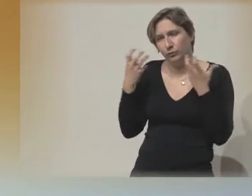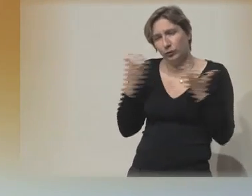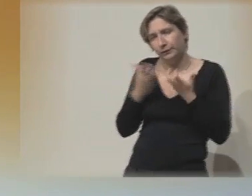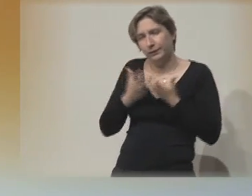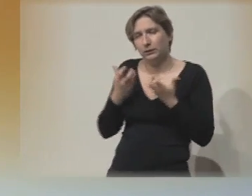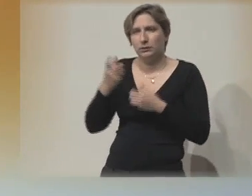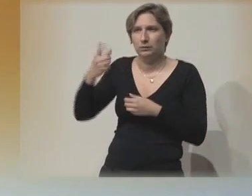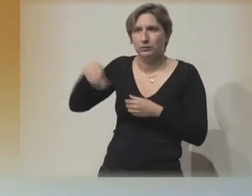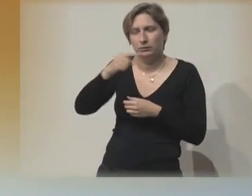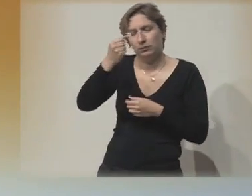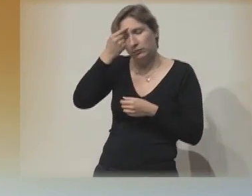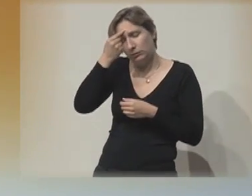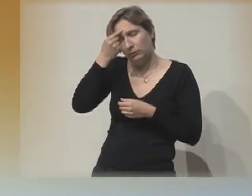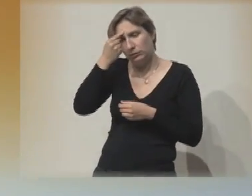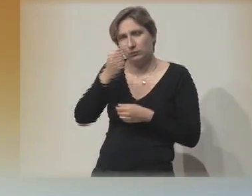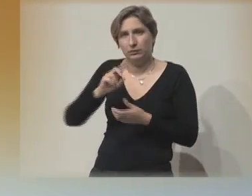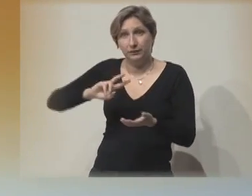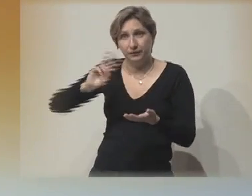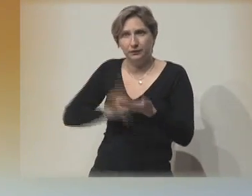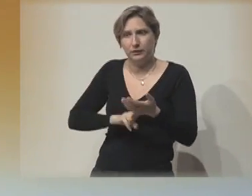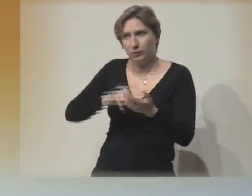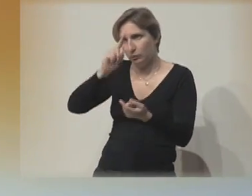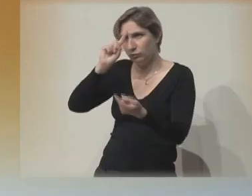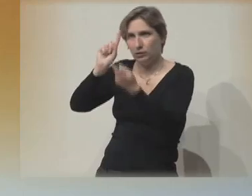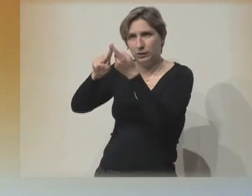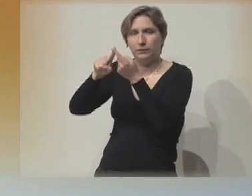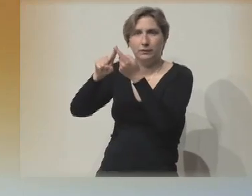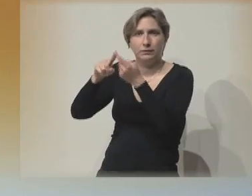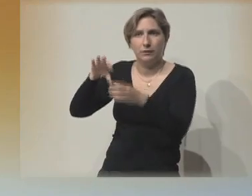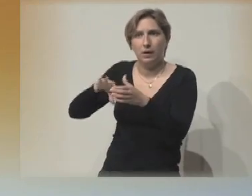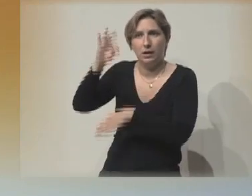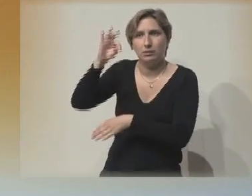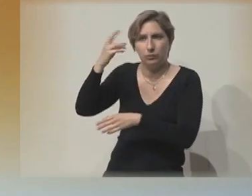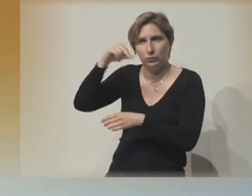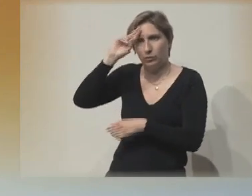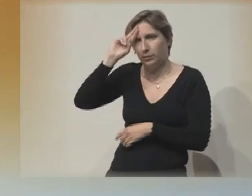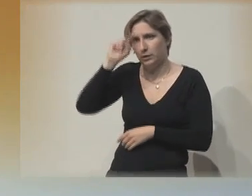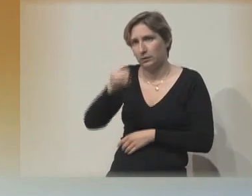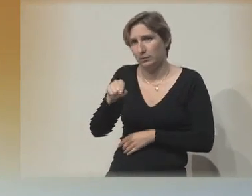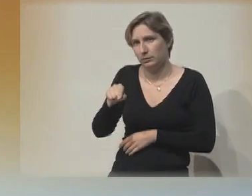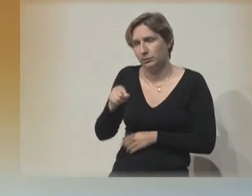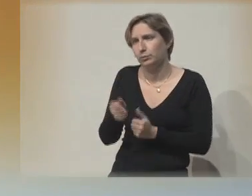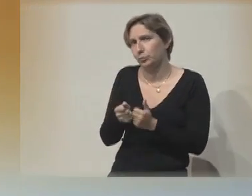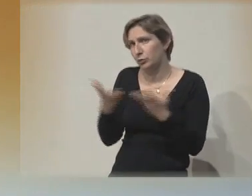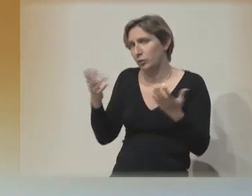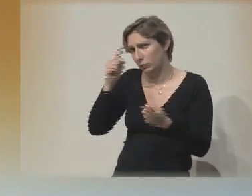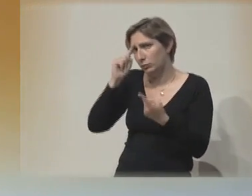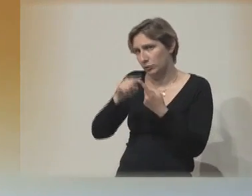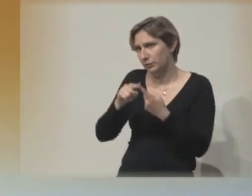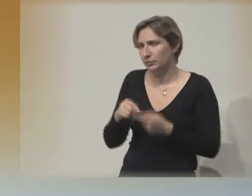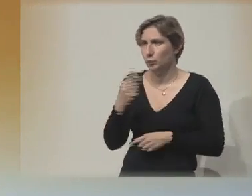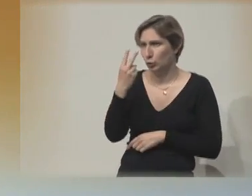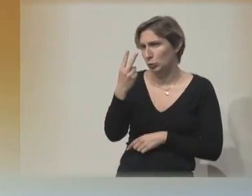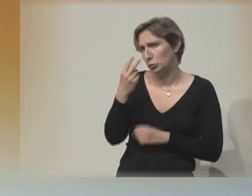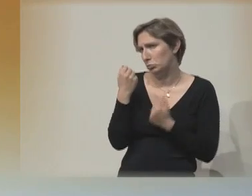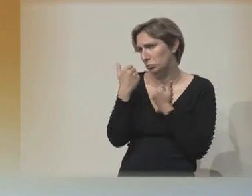en tête le vrai enjeu de cette élection, ou plutôt les vrais enjeux de cette élection. Et je veux vous en proposer